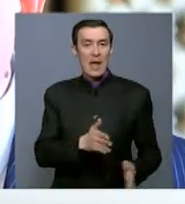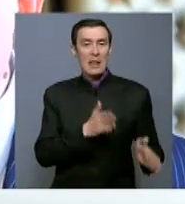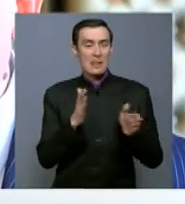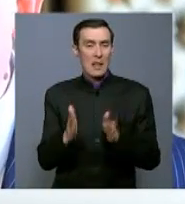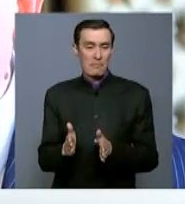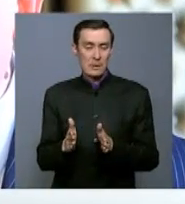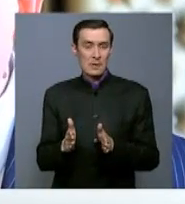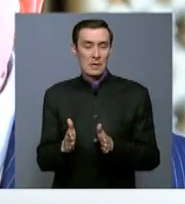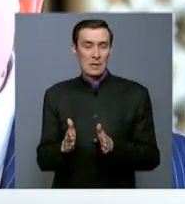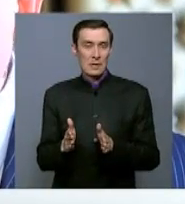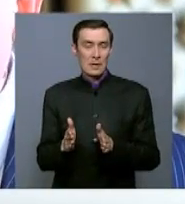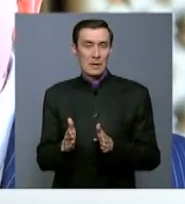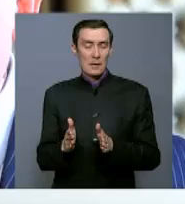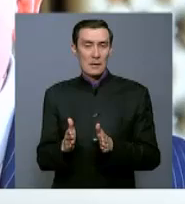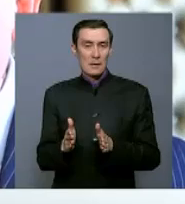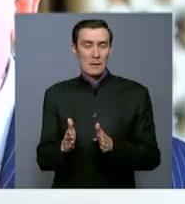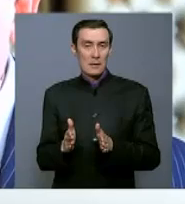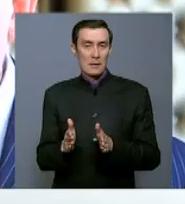первой ласточкой в